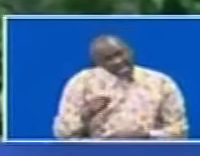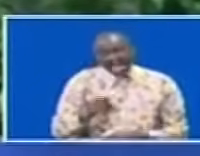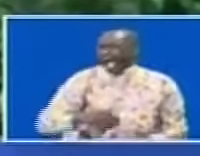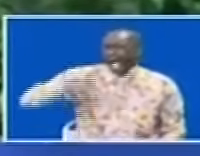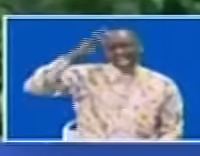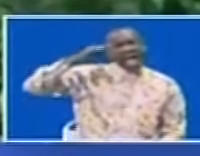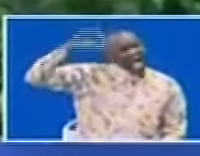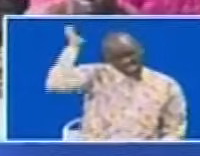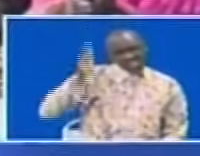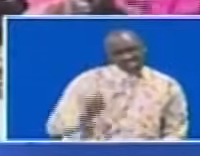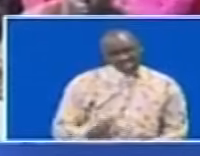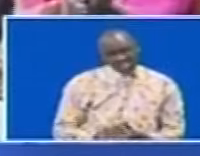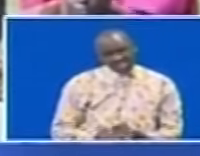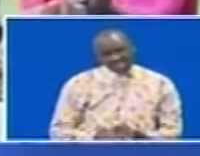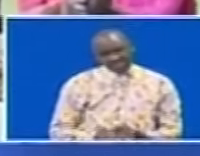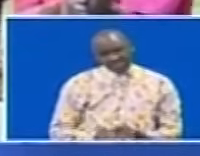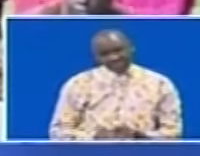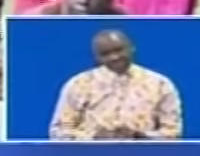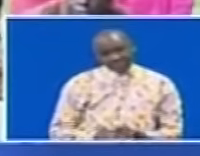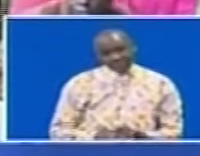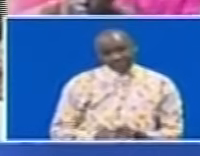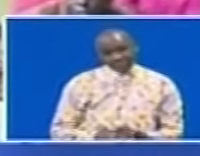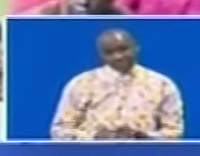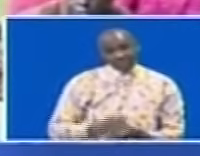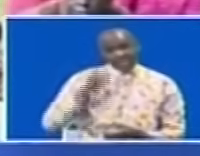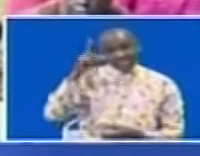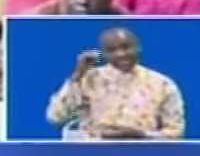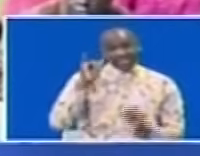amekuwa juu naenda juu. Ruto. Elvis Kosgei, KTN News.